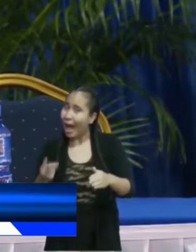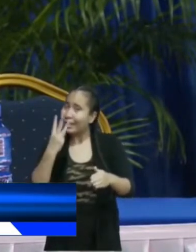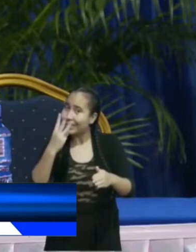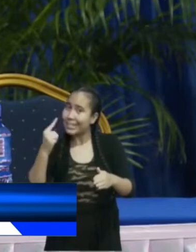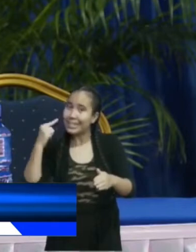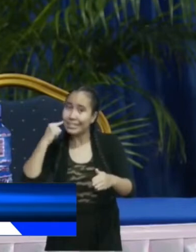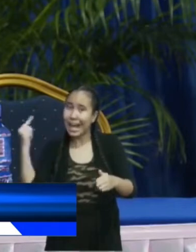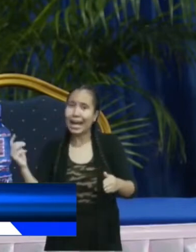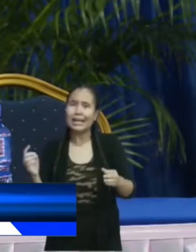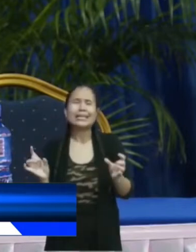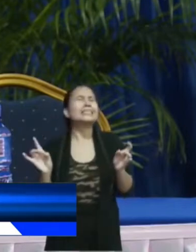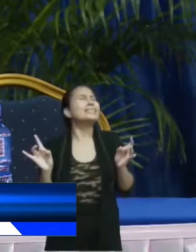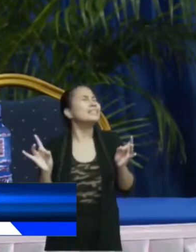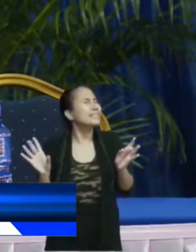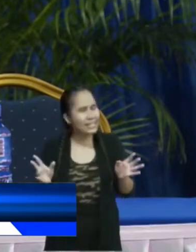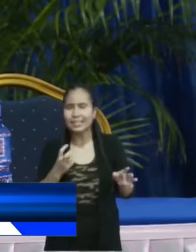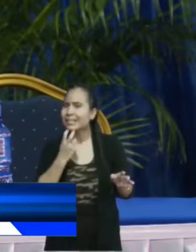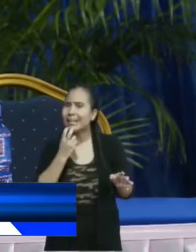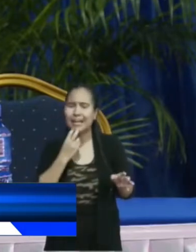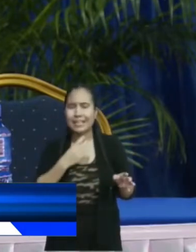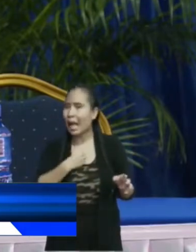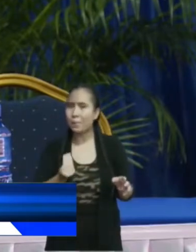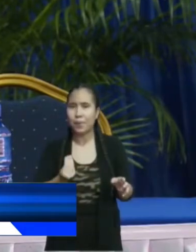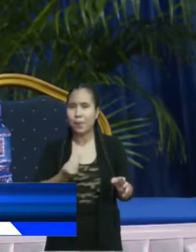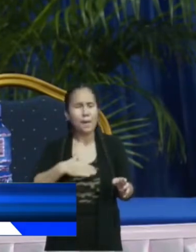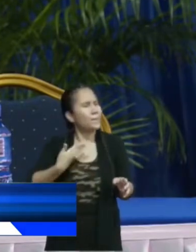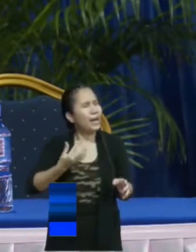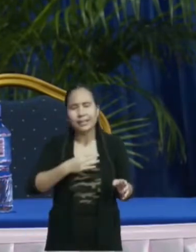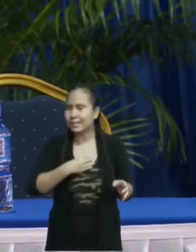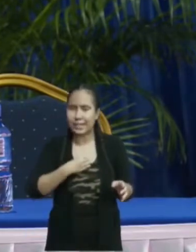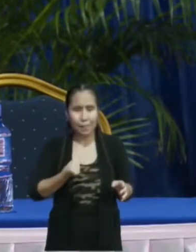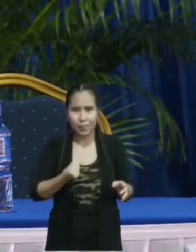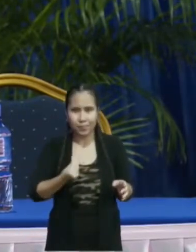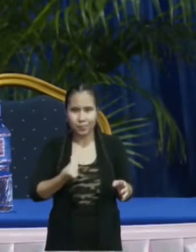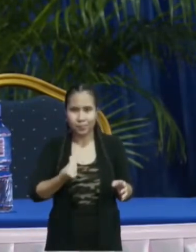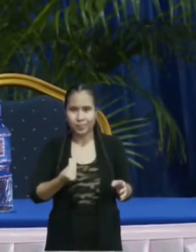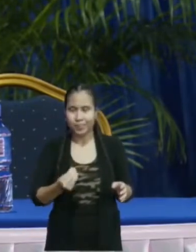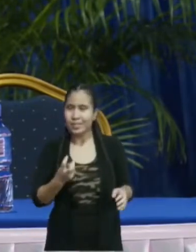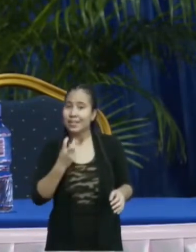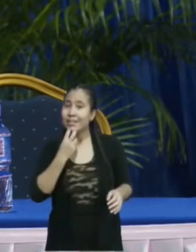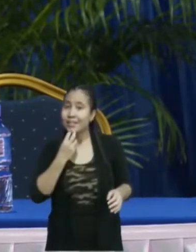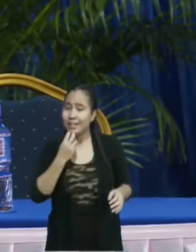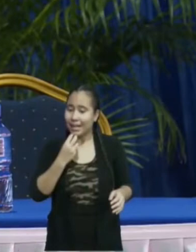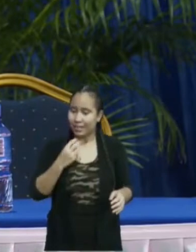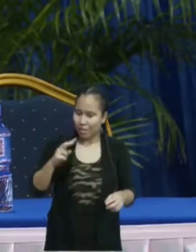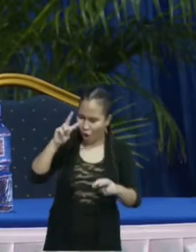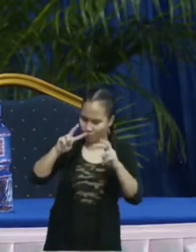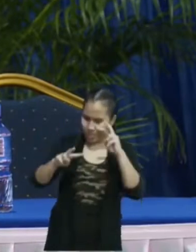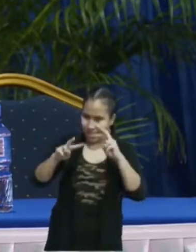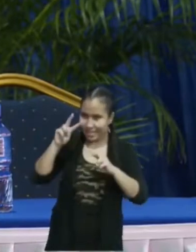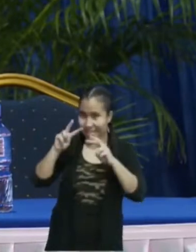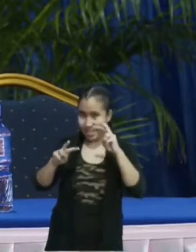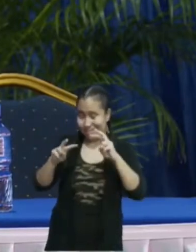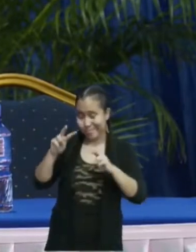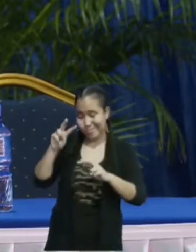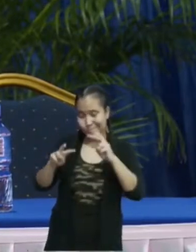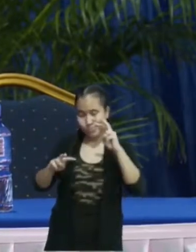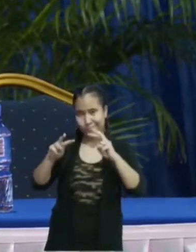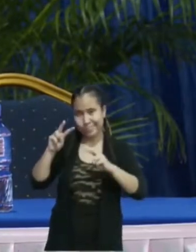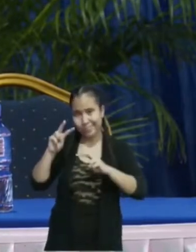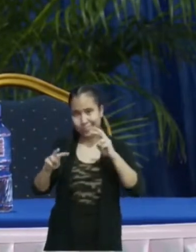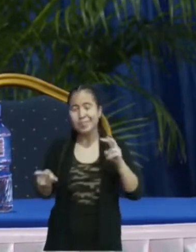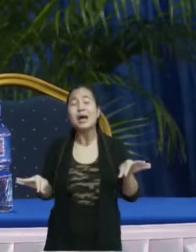geen klachten meer hebben. Dus het hebben van klachten, dus het observeren van die mensen, dat blijft toch nog